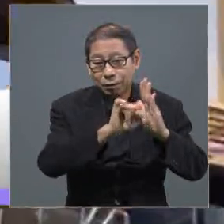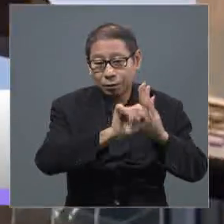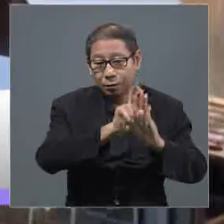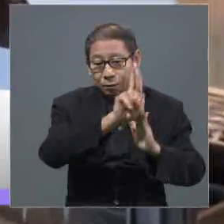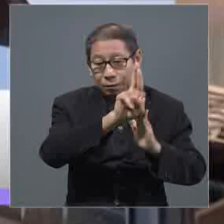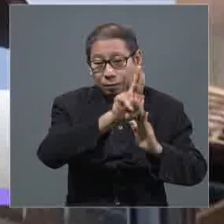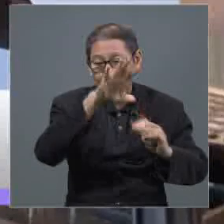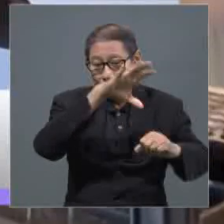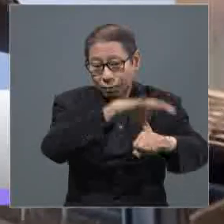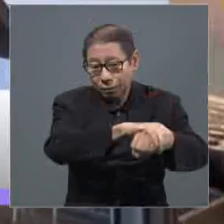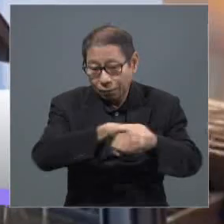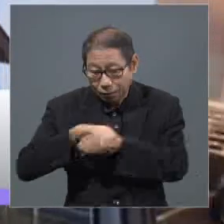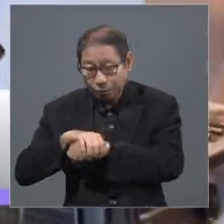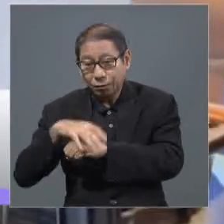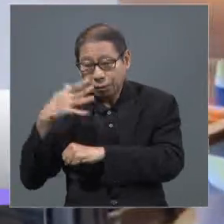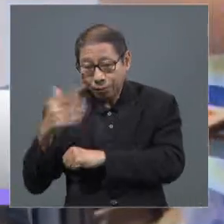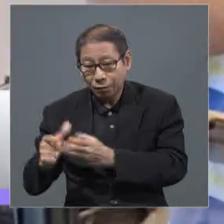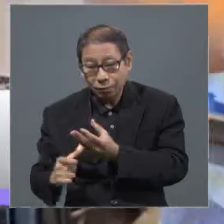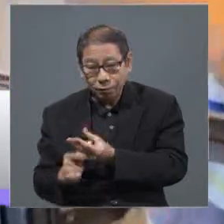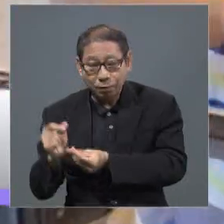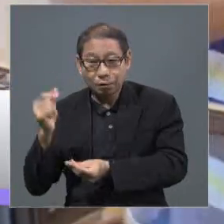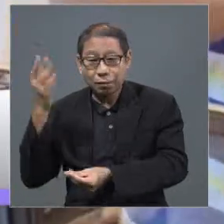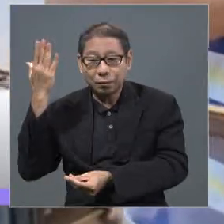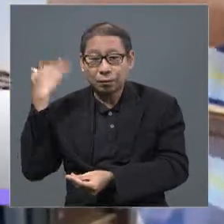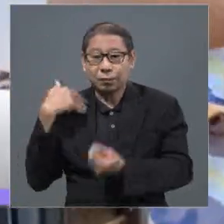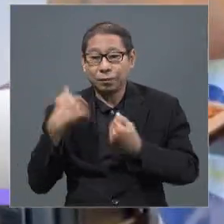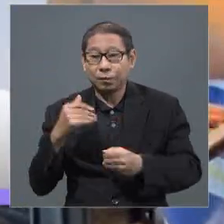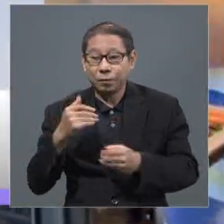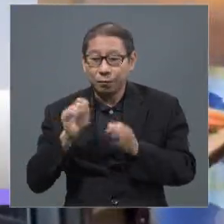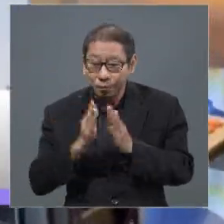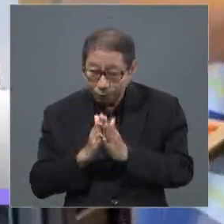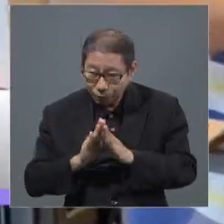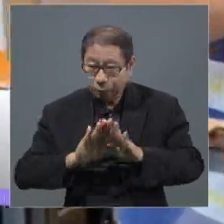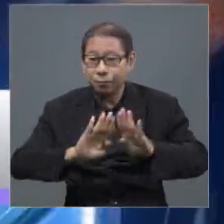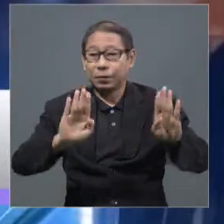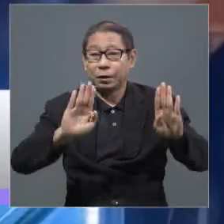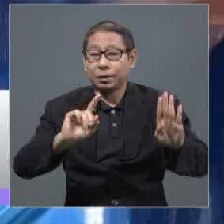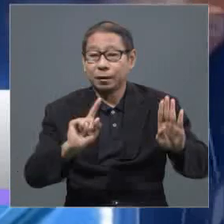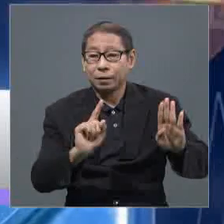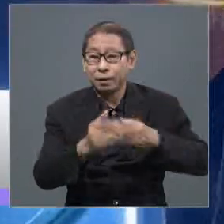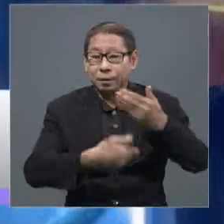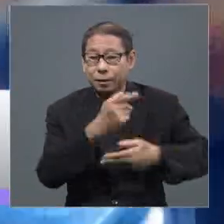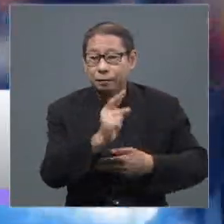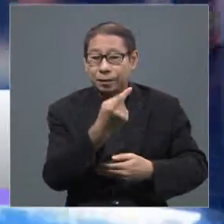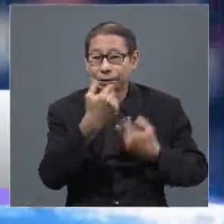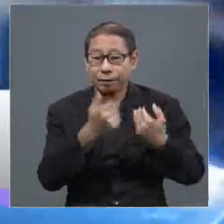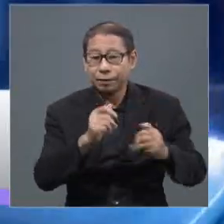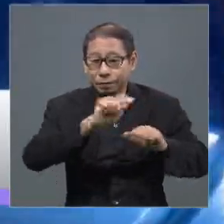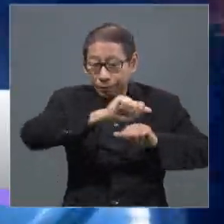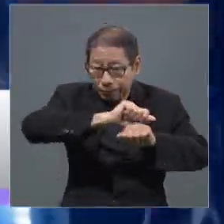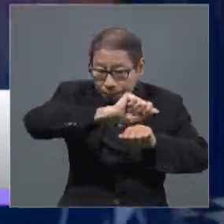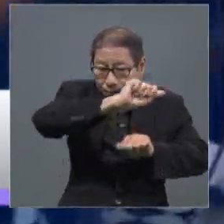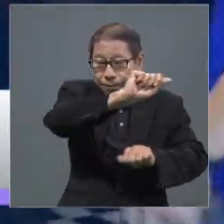เคยถูกจับมาก่อนหน้านี้แล้วนะเมื่อสัปดาห์ก่อนแต่ว่ายังกลับมาเปิดอีกครับมีการติดฟิล์มสีขาวขุ่นเพื่ออำพราง